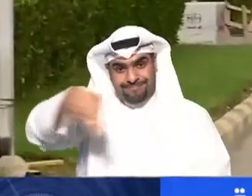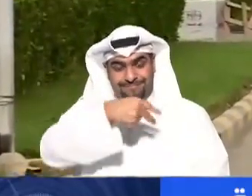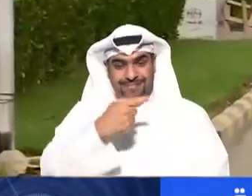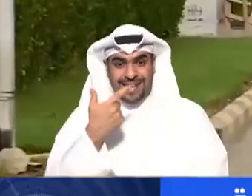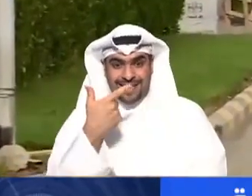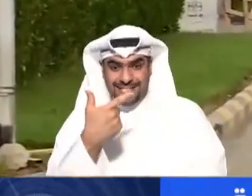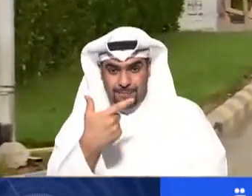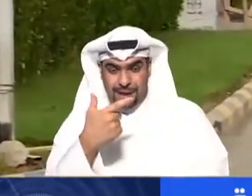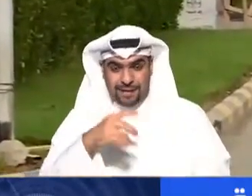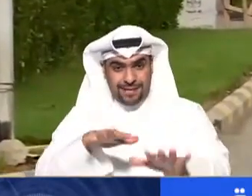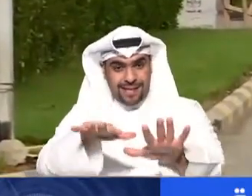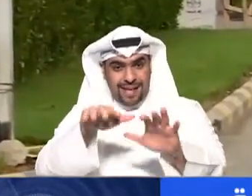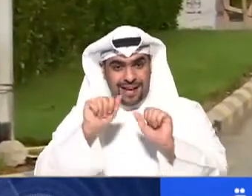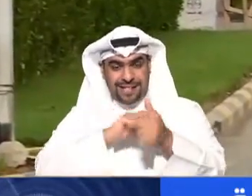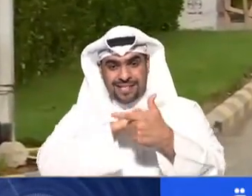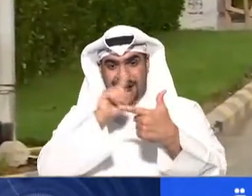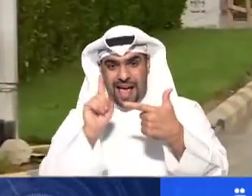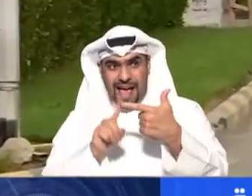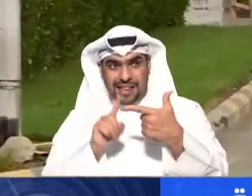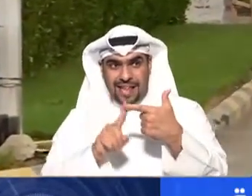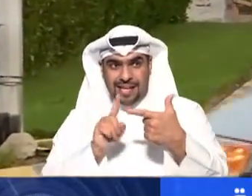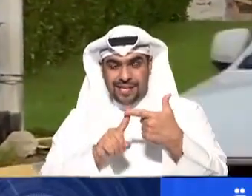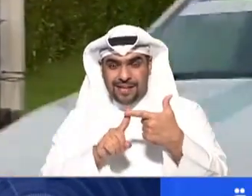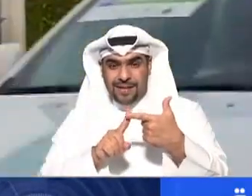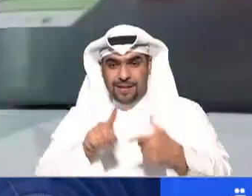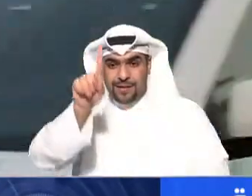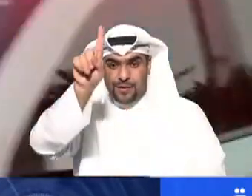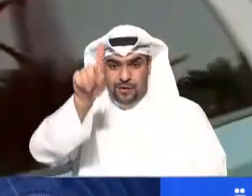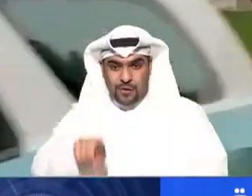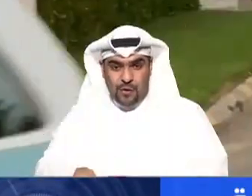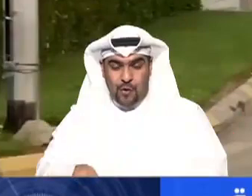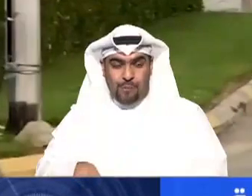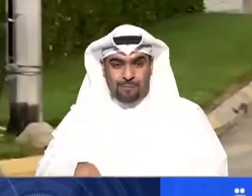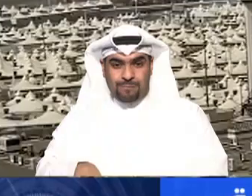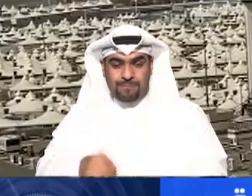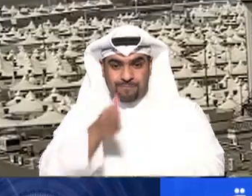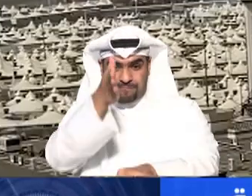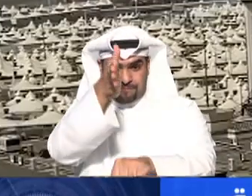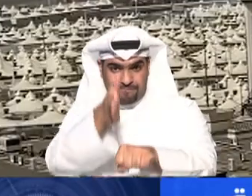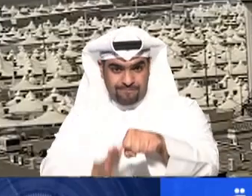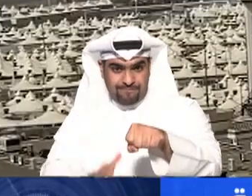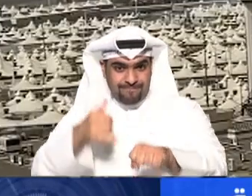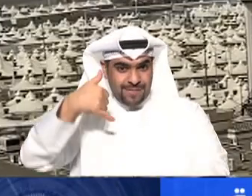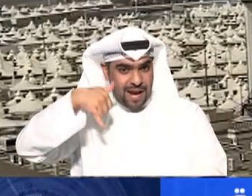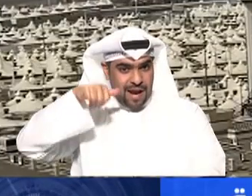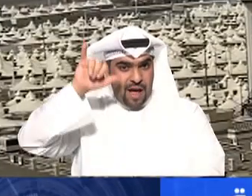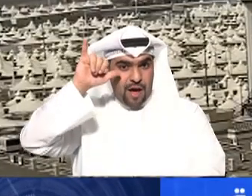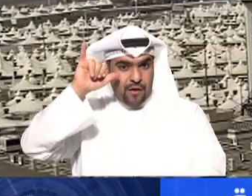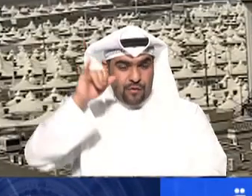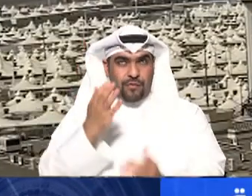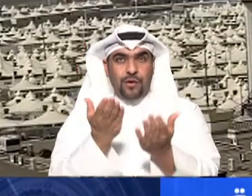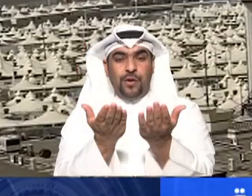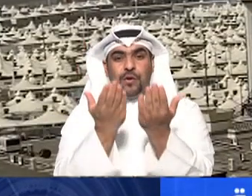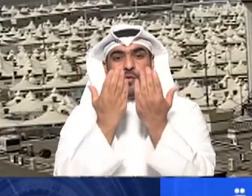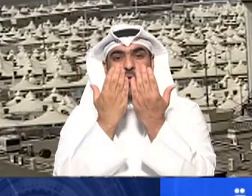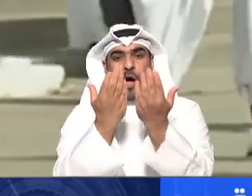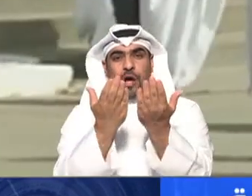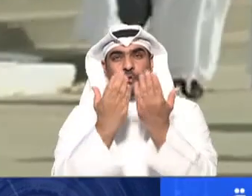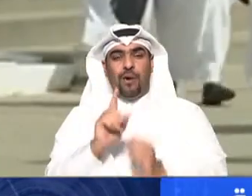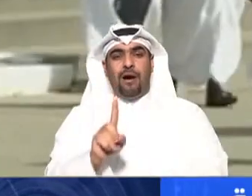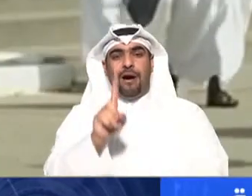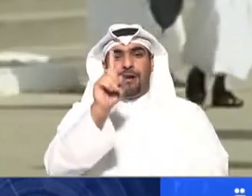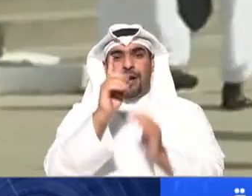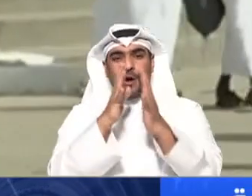إلى مشعر ميناء لقضاء يوم التروية على صعيدها الطاهر، ملبين ذاكرين الله ومهللين،